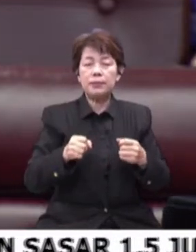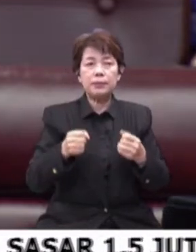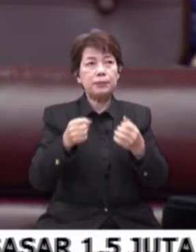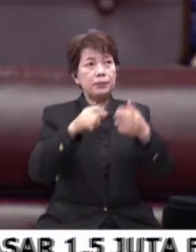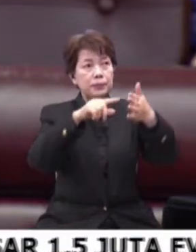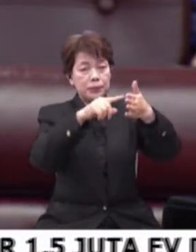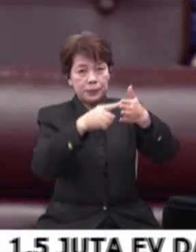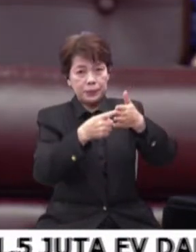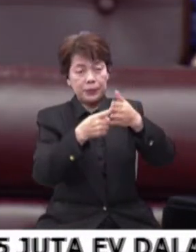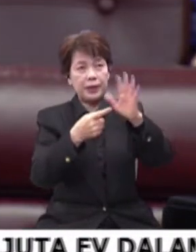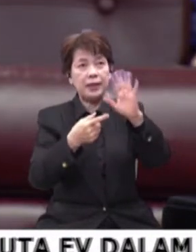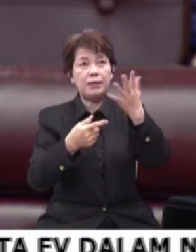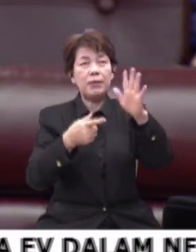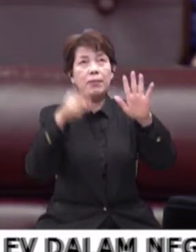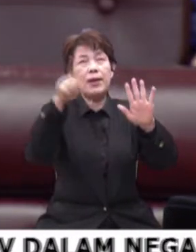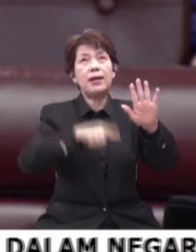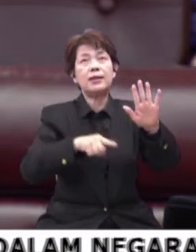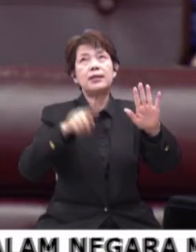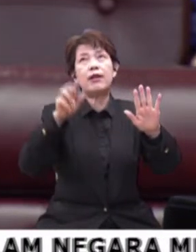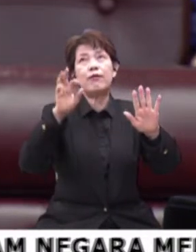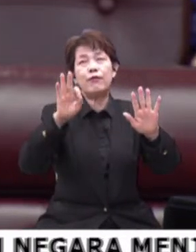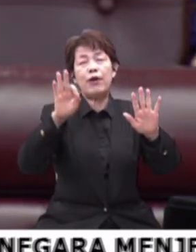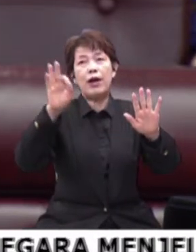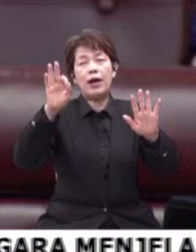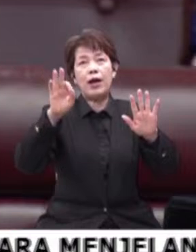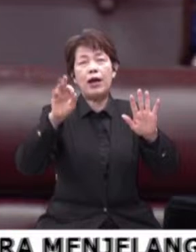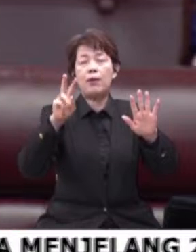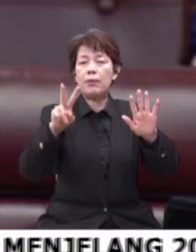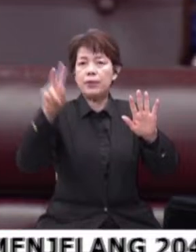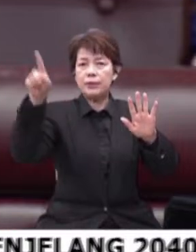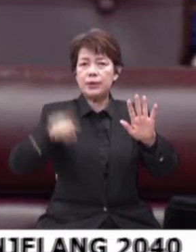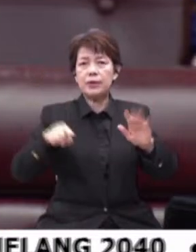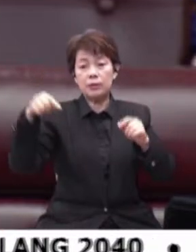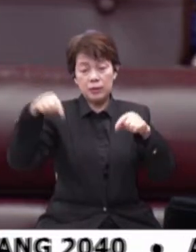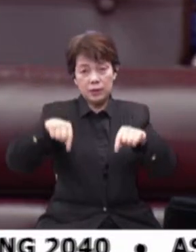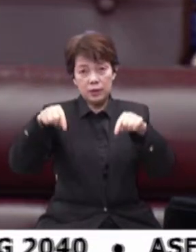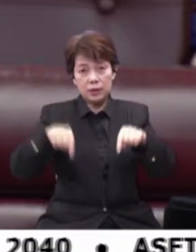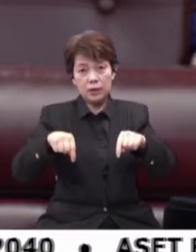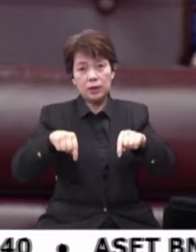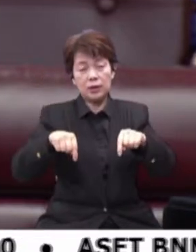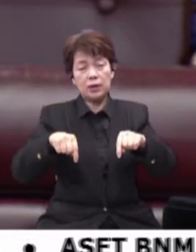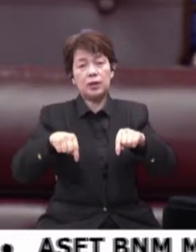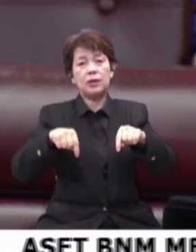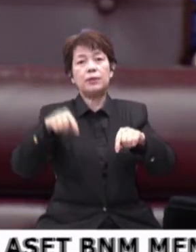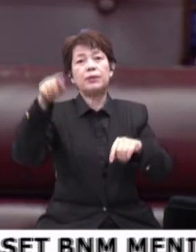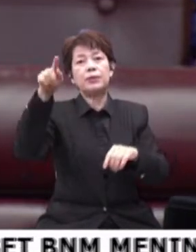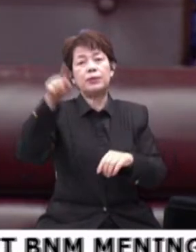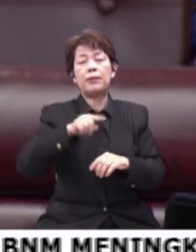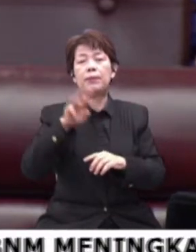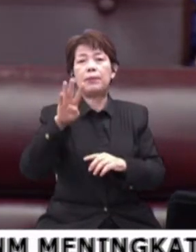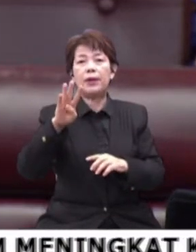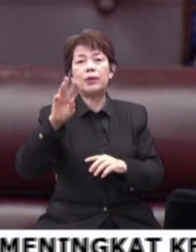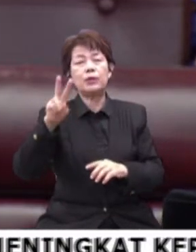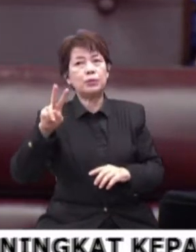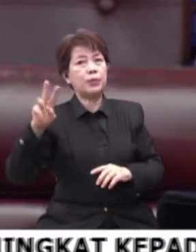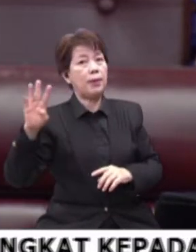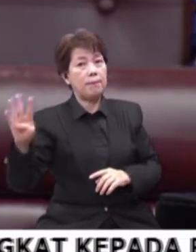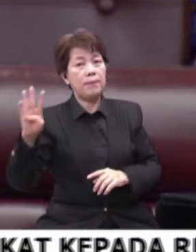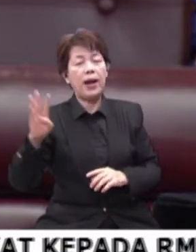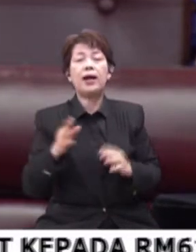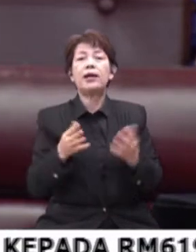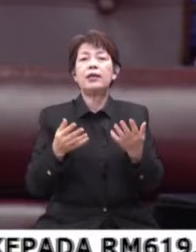bermula 15 Februari tahun ini hingga 14 Februari tahun 2024 yang diberikan secara